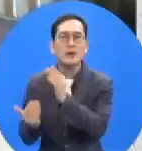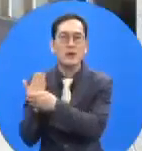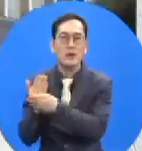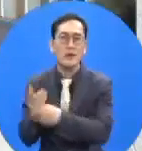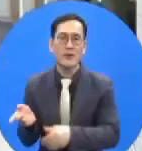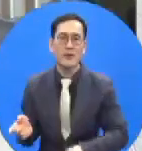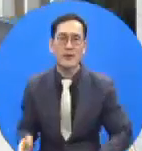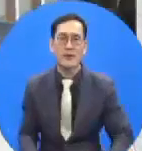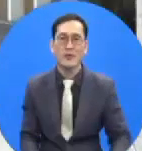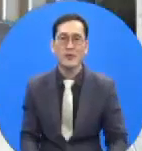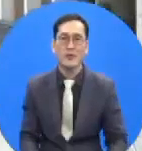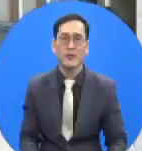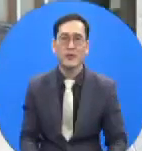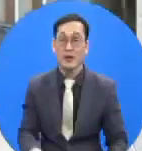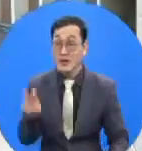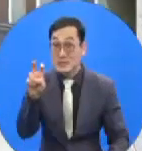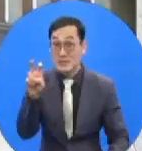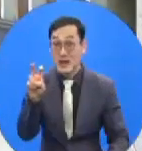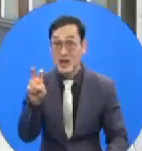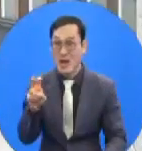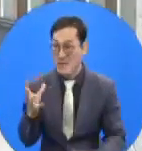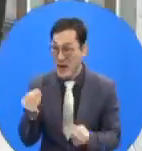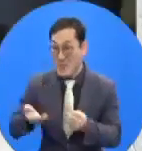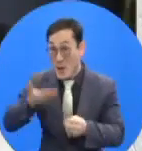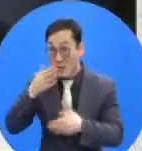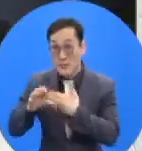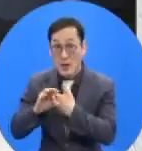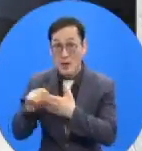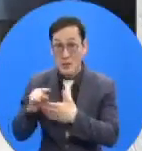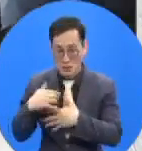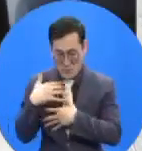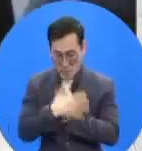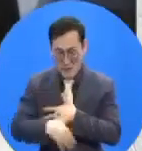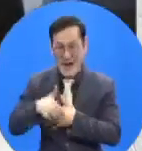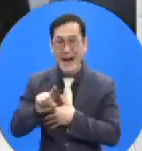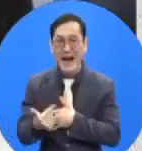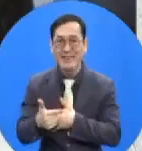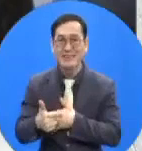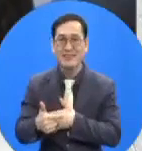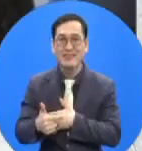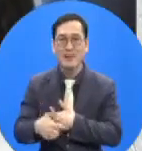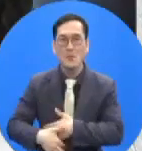경우에 저렇게 과용량을 복용했을 때는 간 손상을 일으킬 수가 있고요.